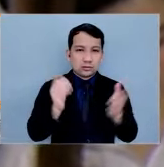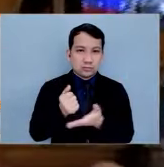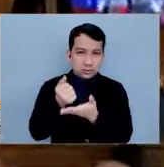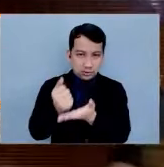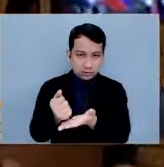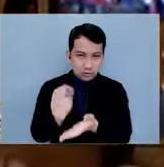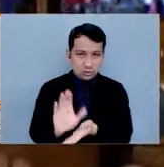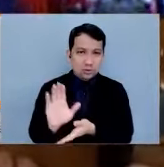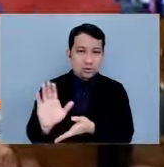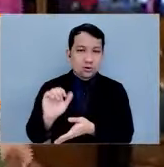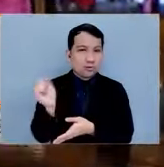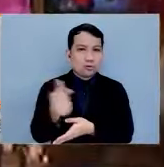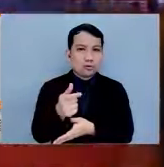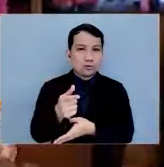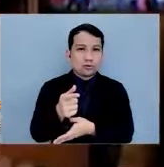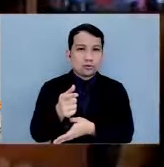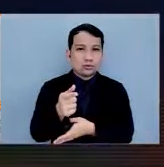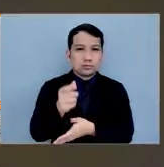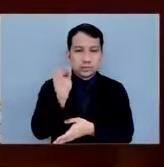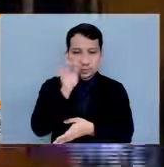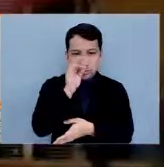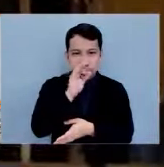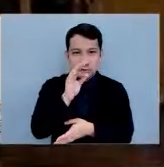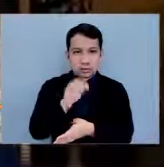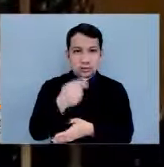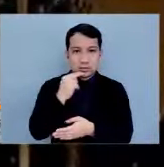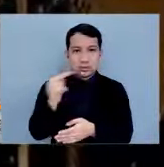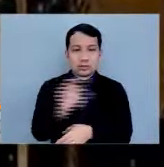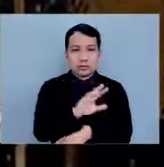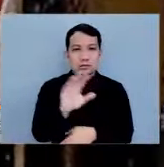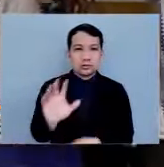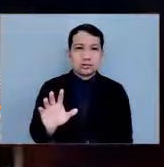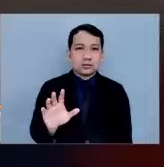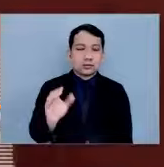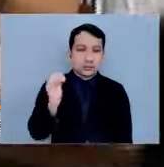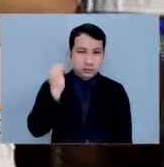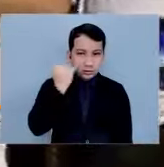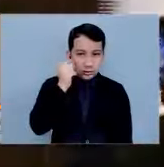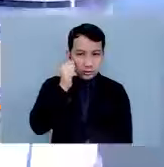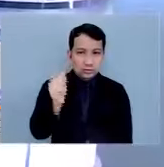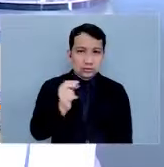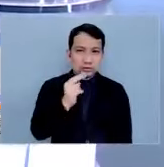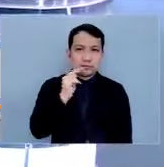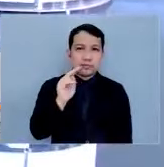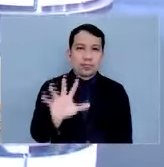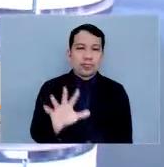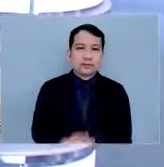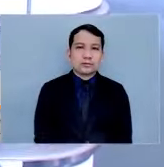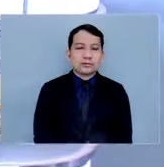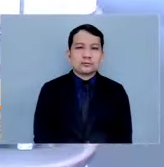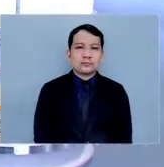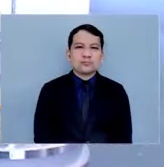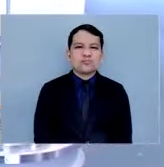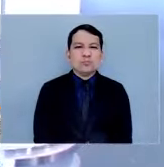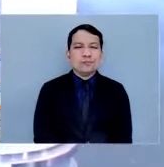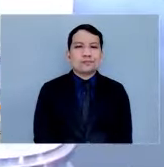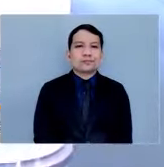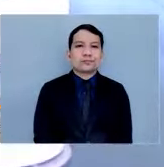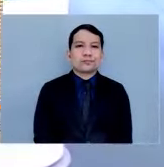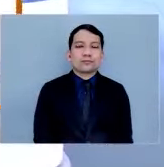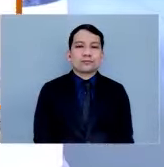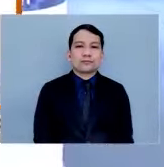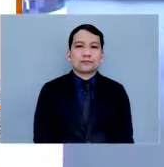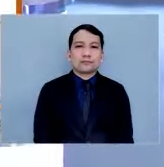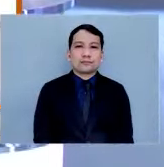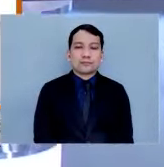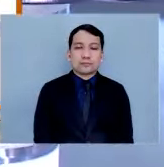Pilipino. Nagbabalita mula sa frontline, John Aroa, News 5. Wala pang direktang sagot si Pangulong